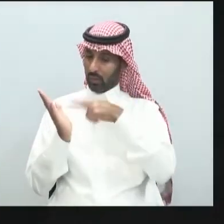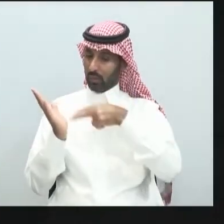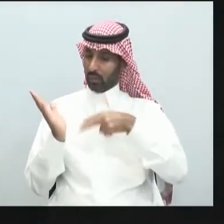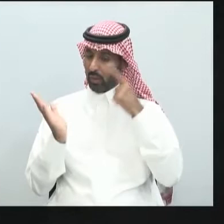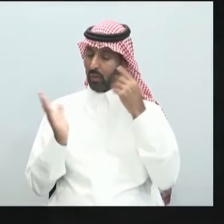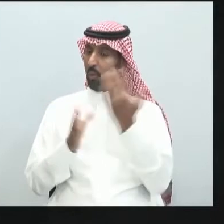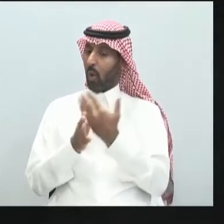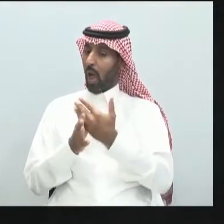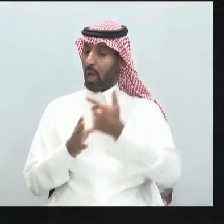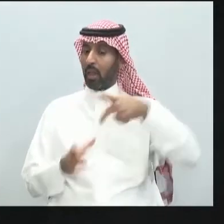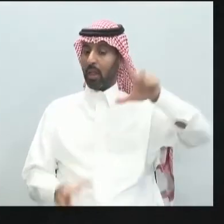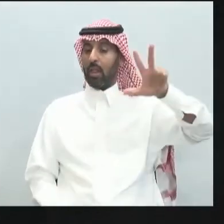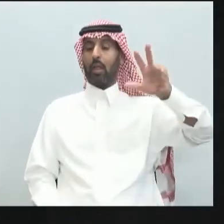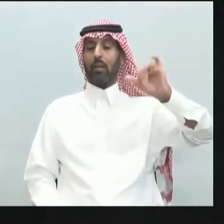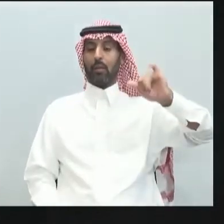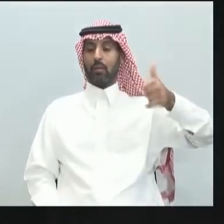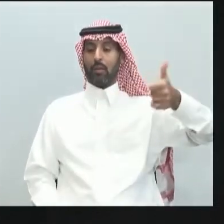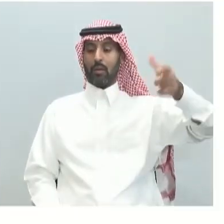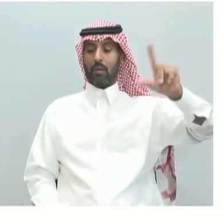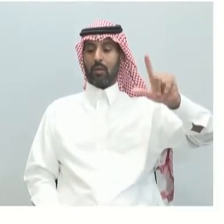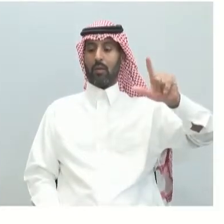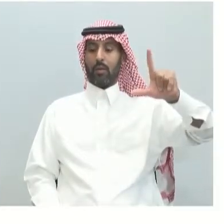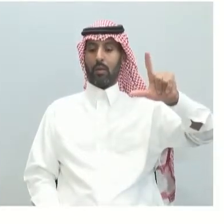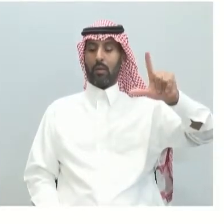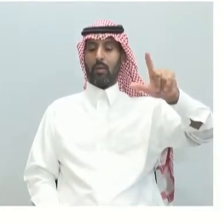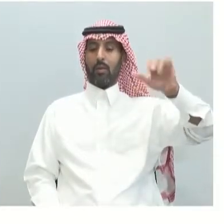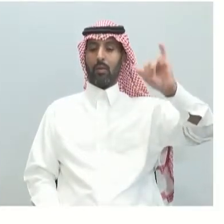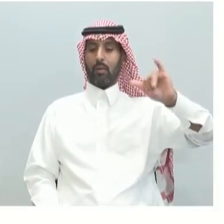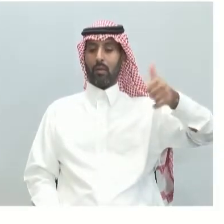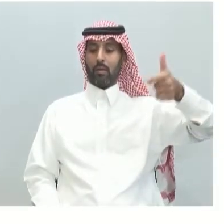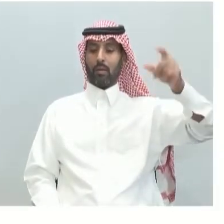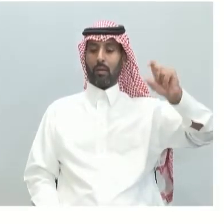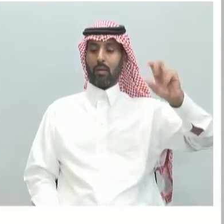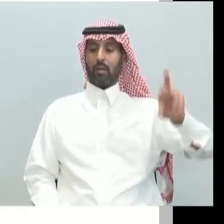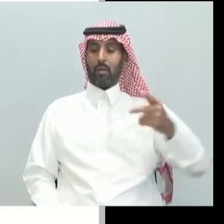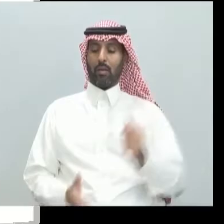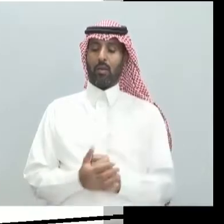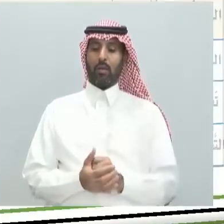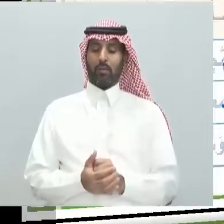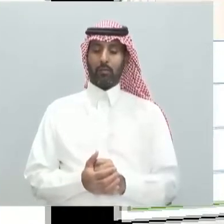لماذا سوف اكمل معكم الان حل بقيه التدريبات